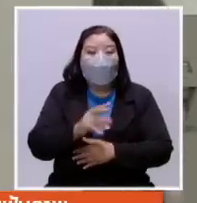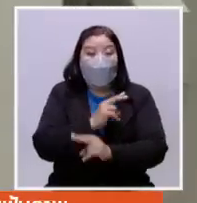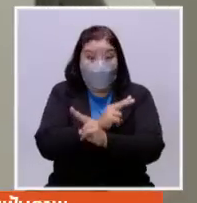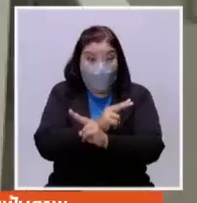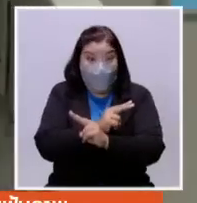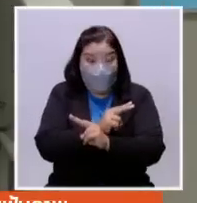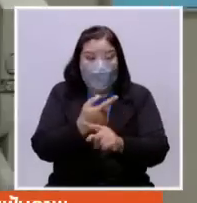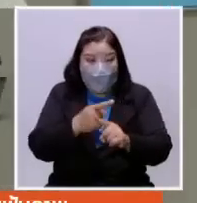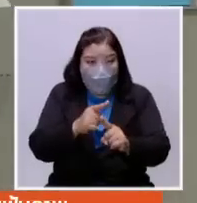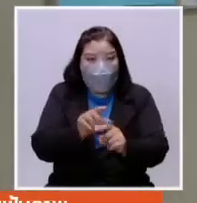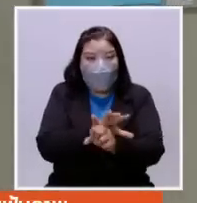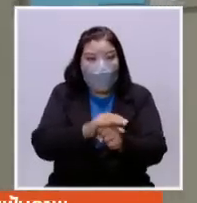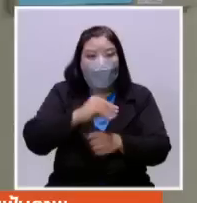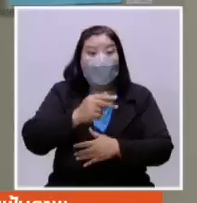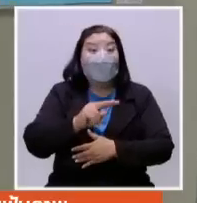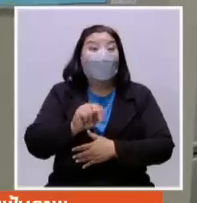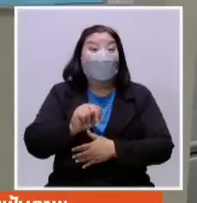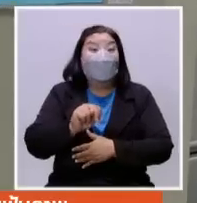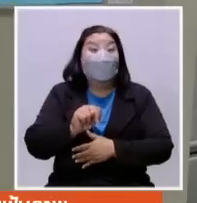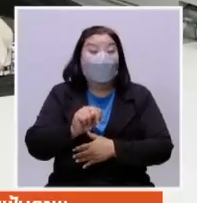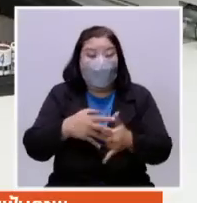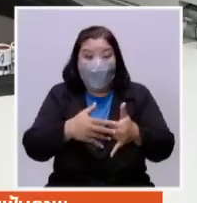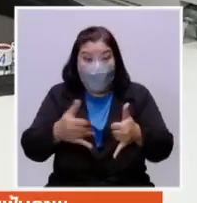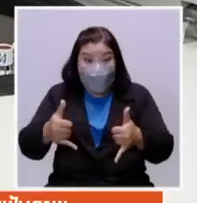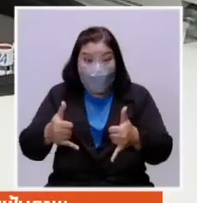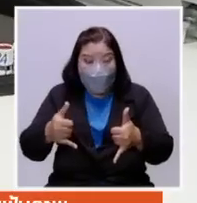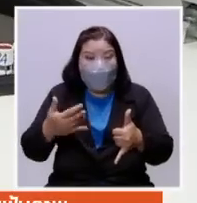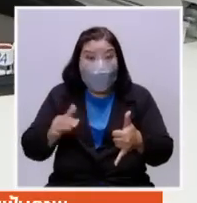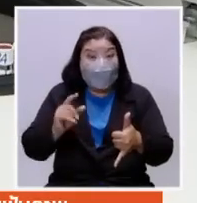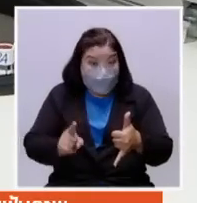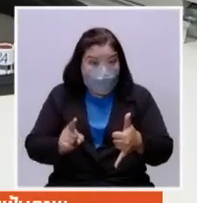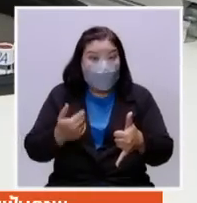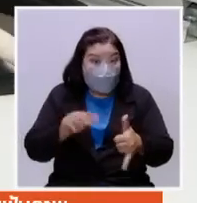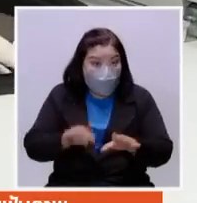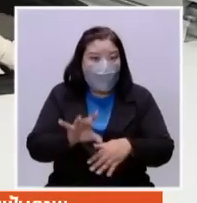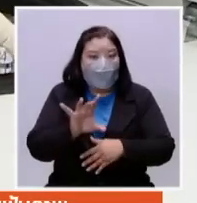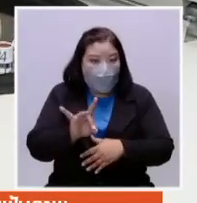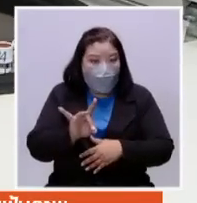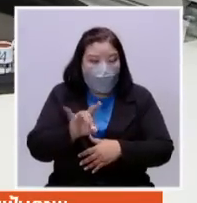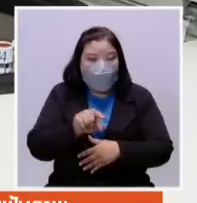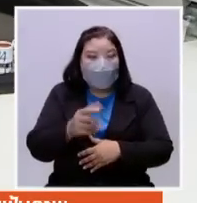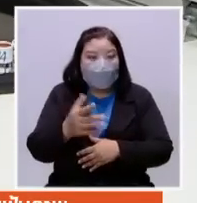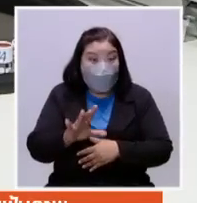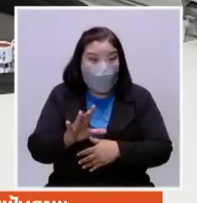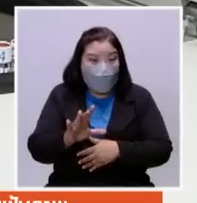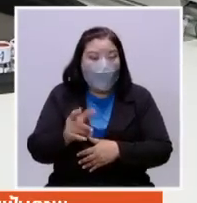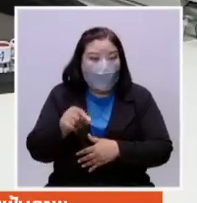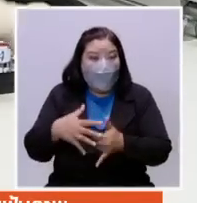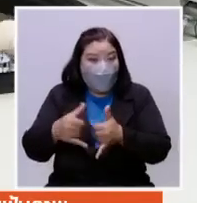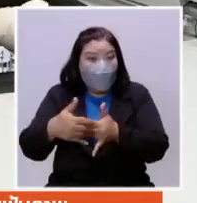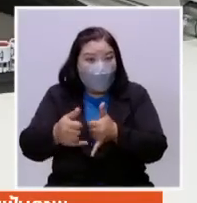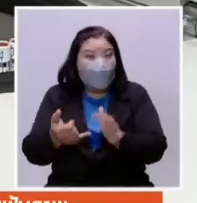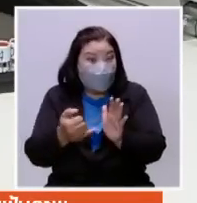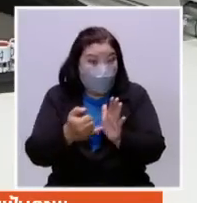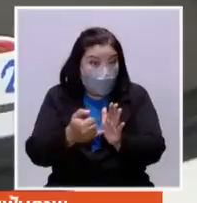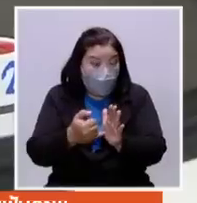นถ้าเป็นโอมิครอนสายพันธุ์หลักนะครับก็คือ BA.1 มันจะแพร่เชื้อได้ 8 ถึง 15 คนแต่เจ้า BA.2